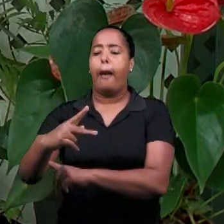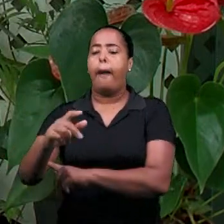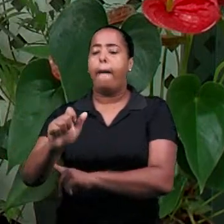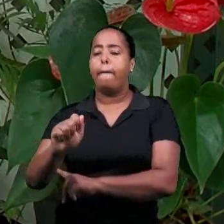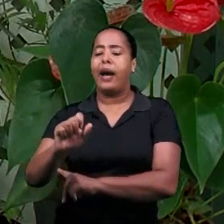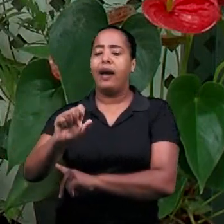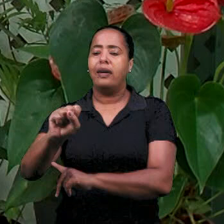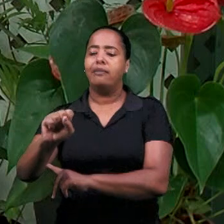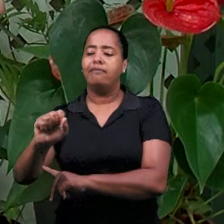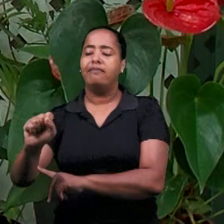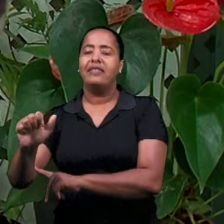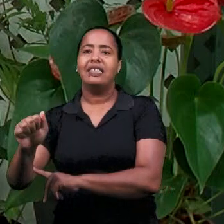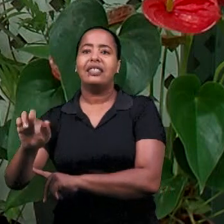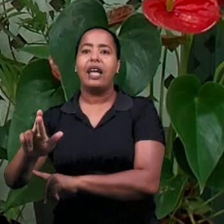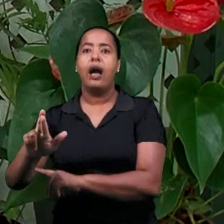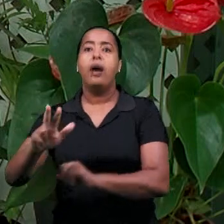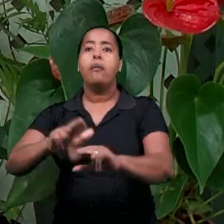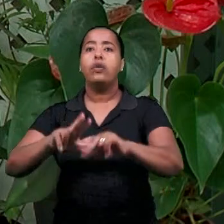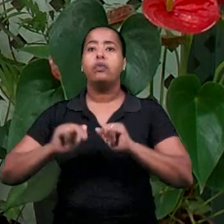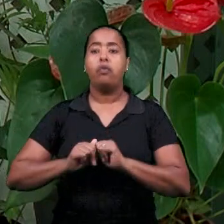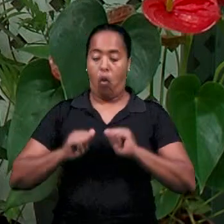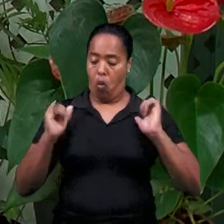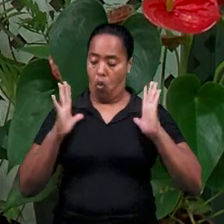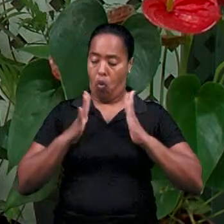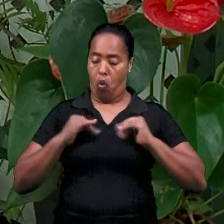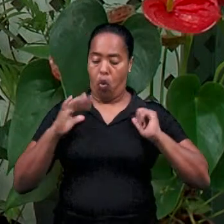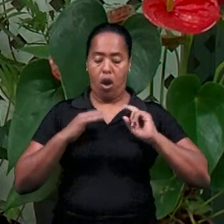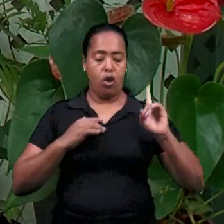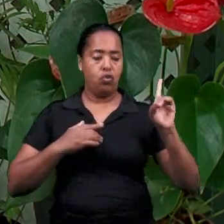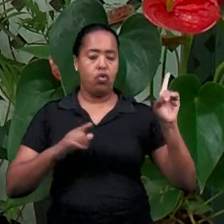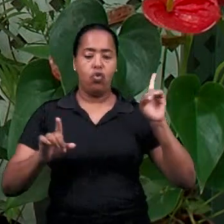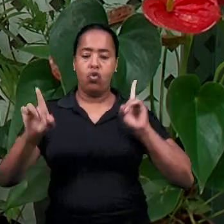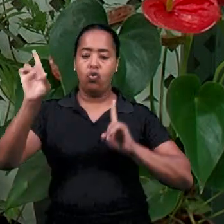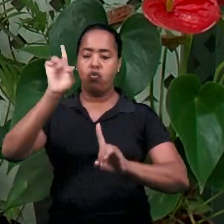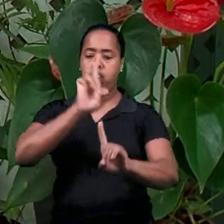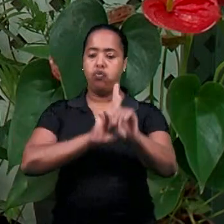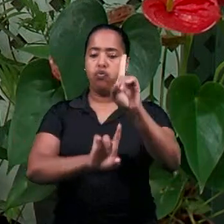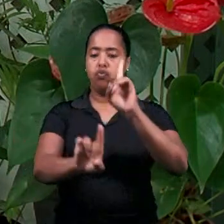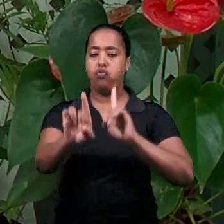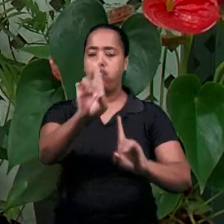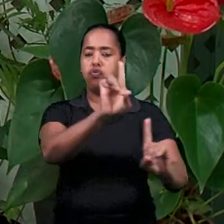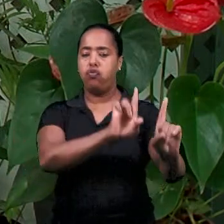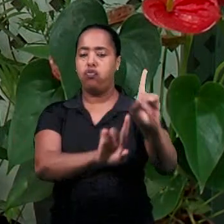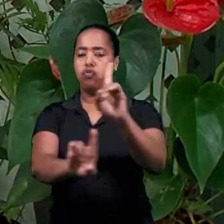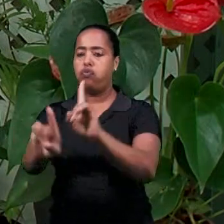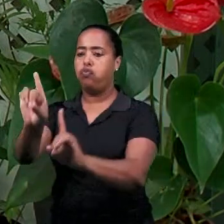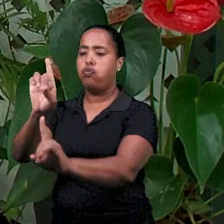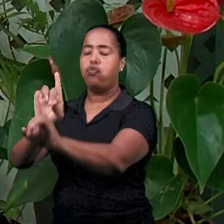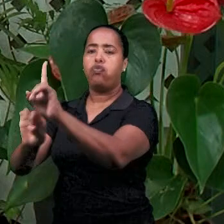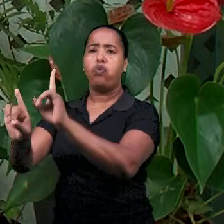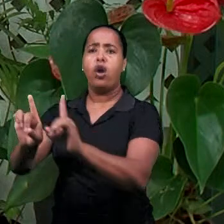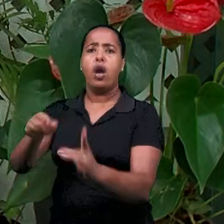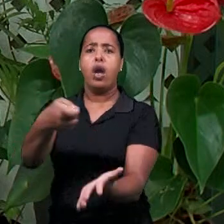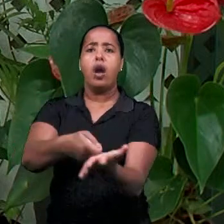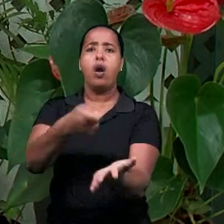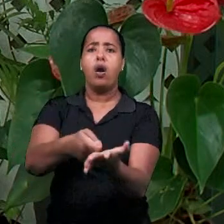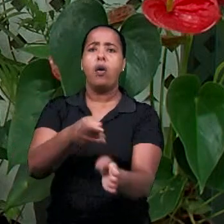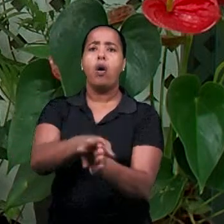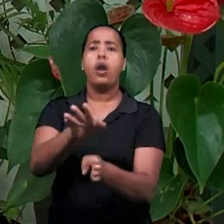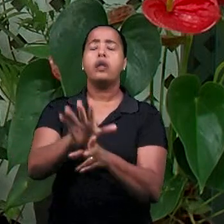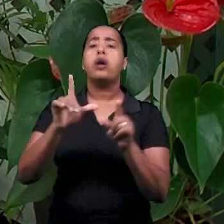passer, parce que l'ange, il allait passer ce soir-là, dans la sortie du peuple d'Israël d'Égypte. Il allait passer, et